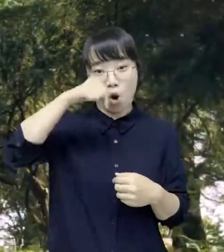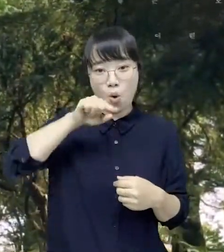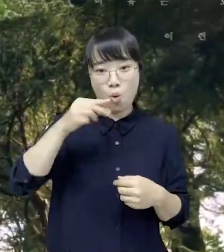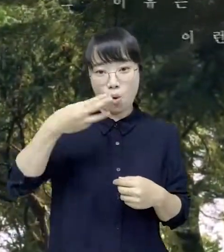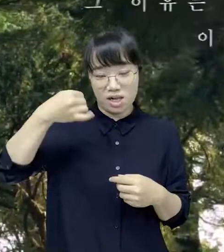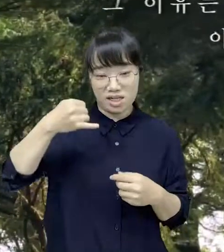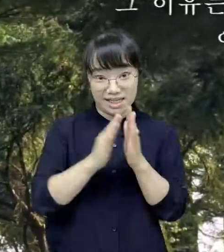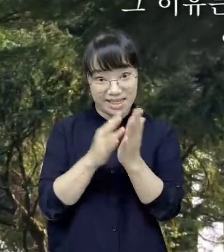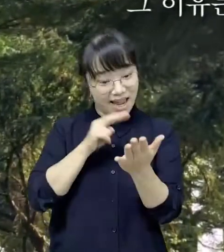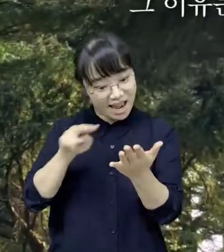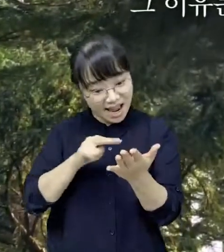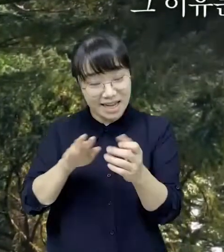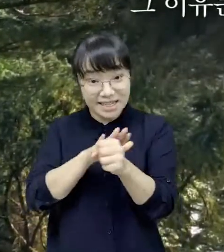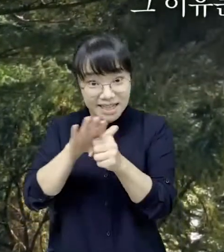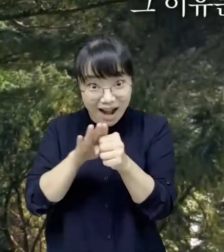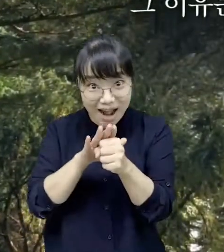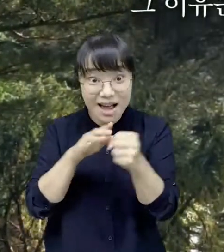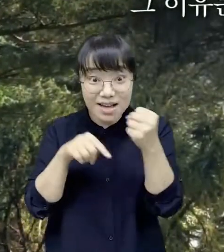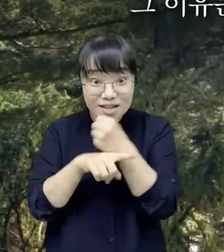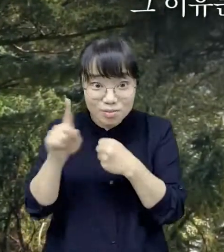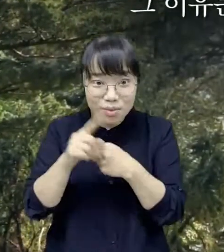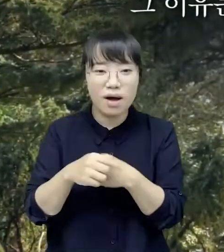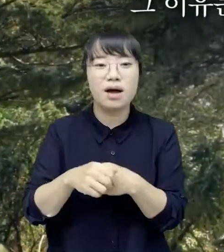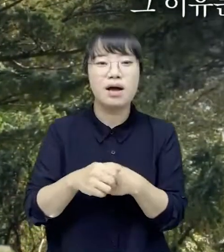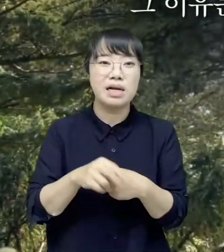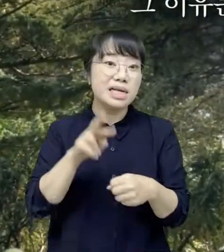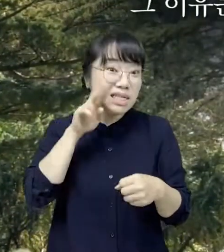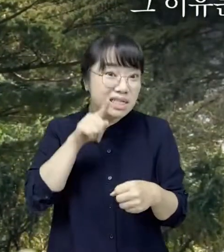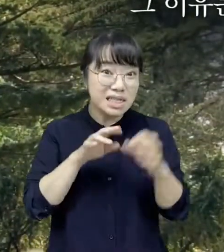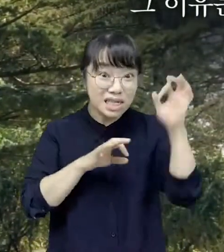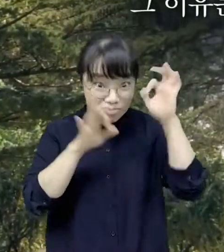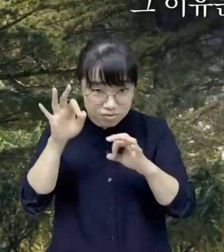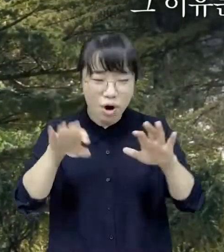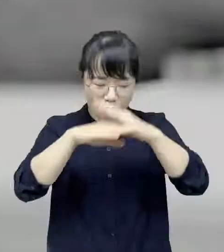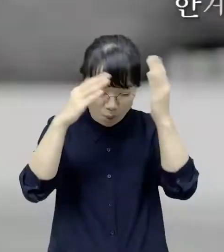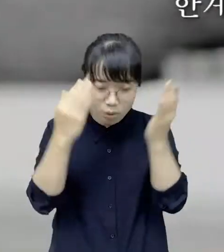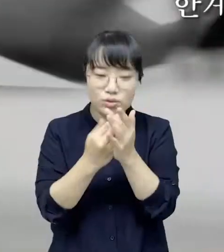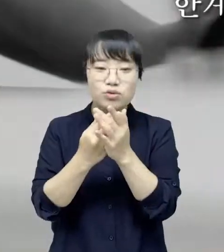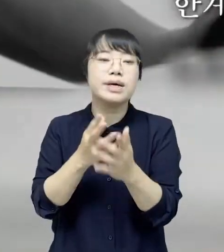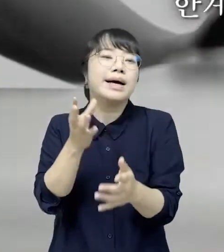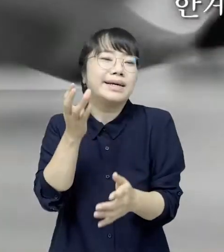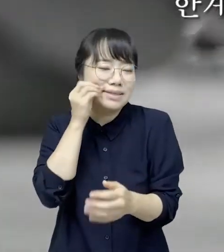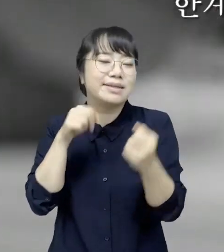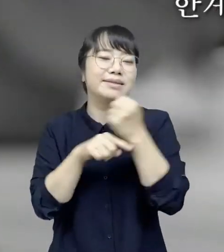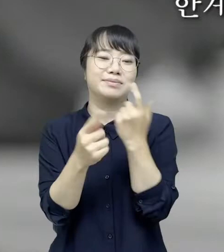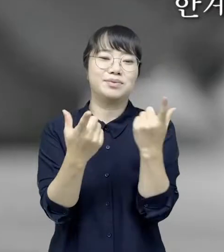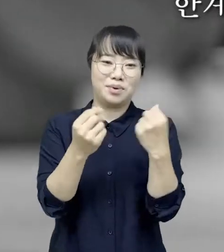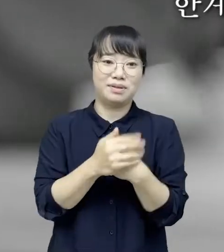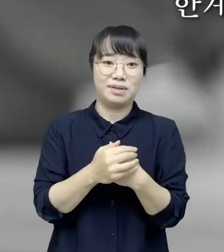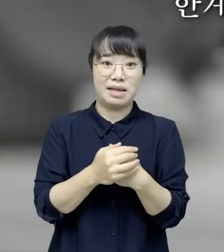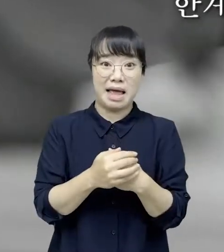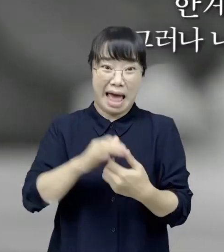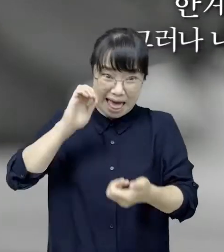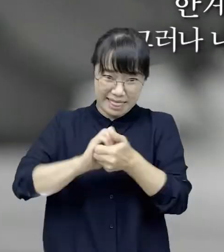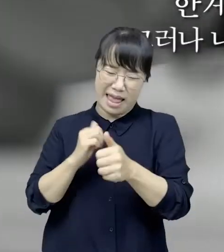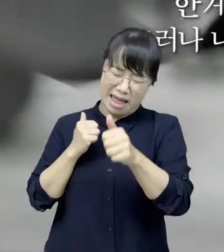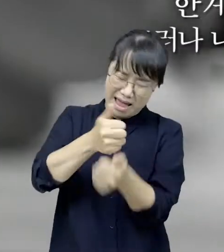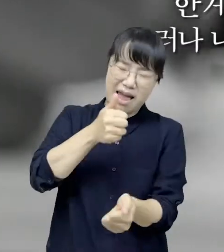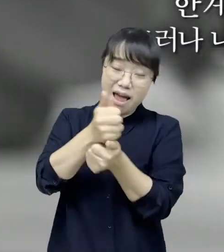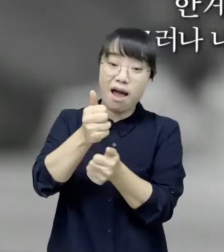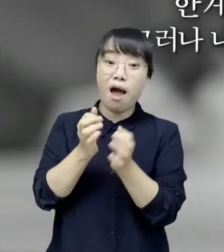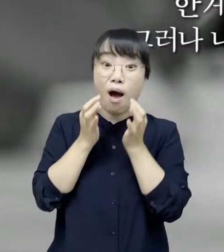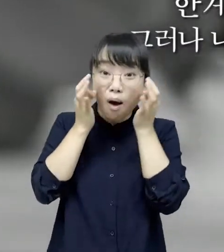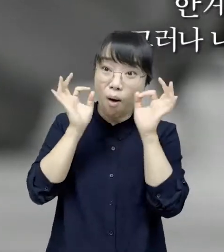사랑한다면 그 이유는 모순까지 삶의 일부로 포용하는 이런 역동에 있을 것이다. 한계를 돌파하며 사는 것은 멋지다.